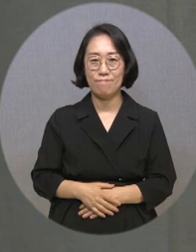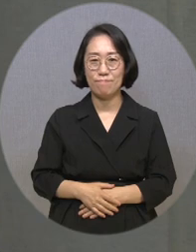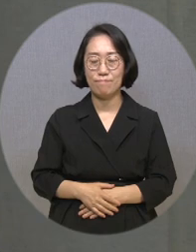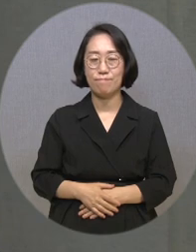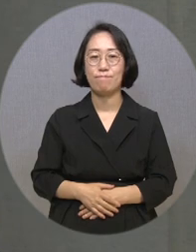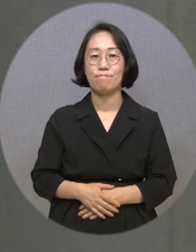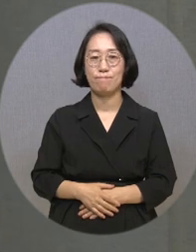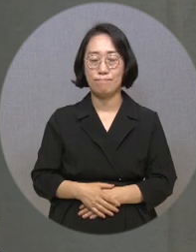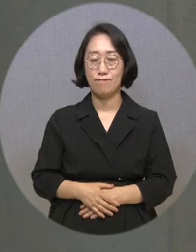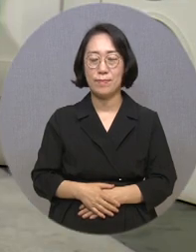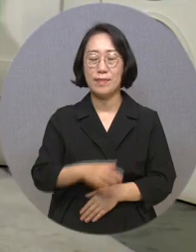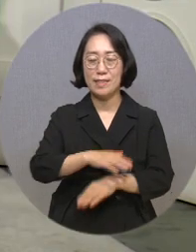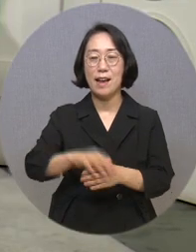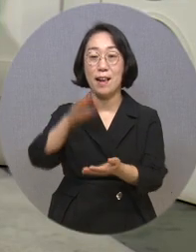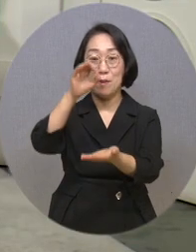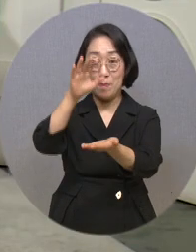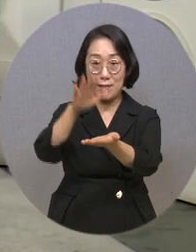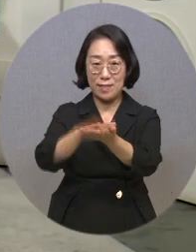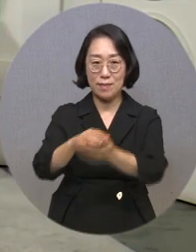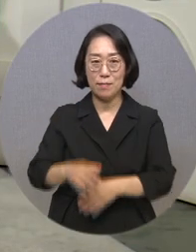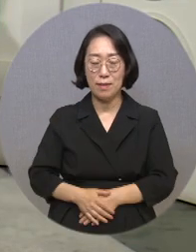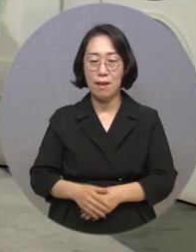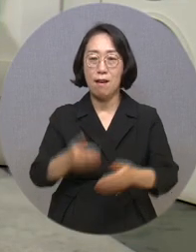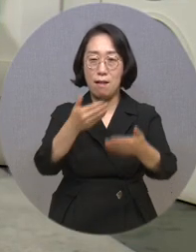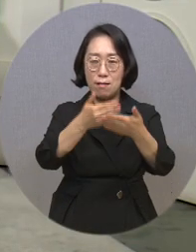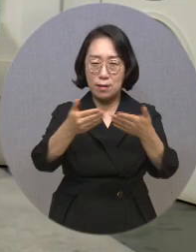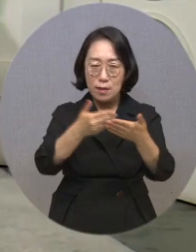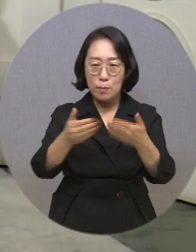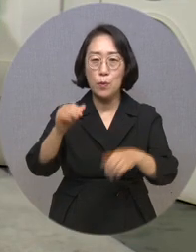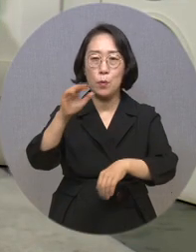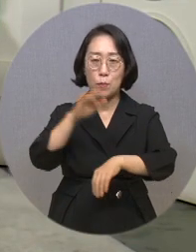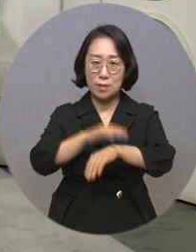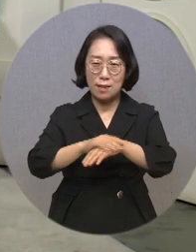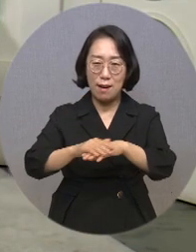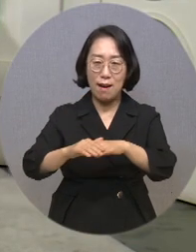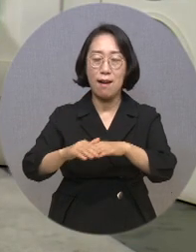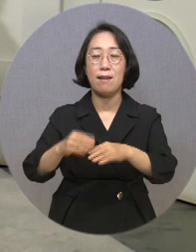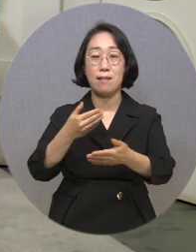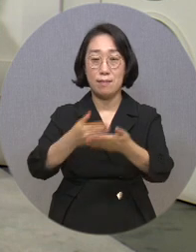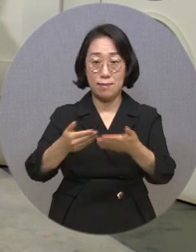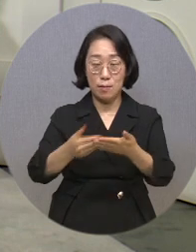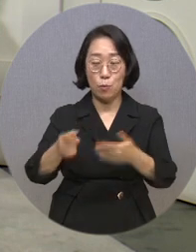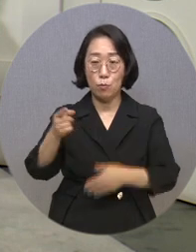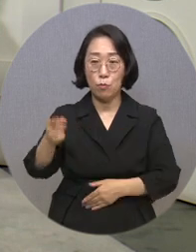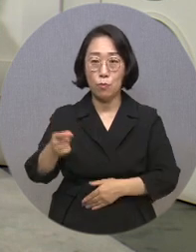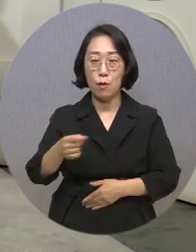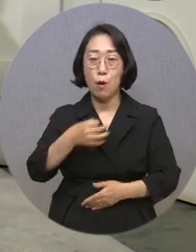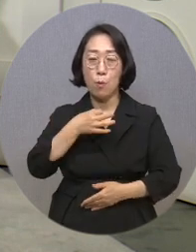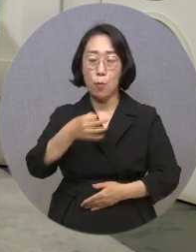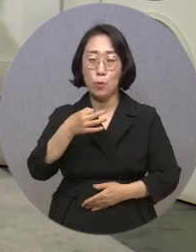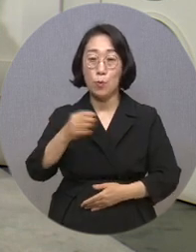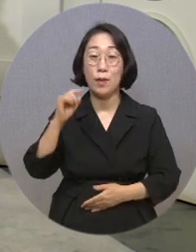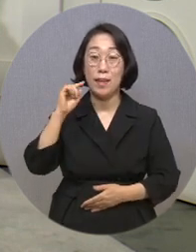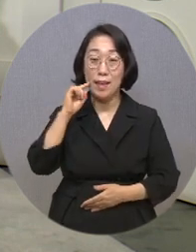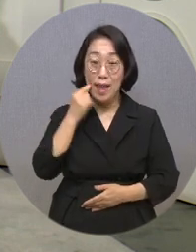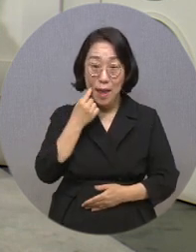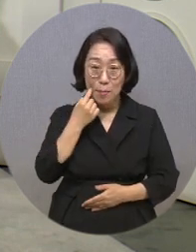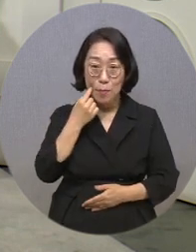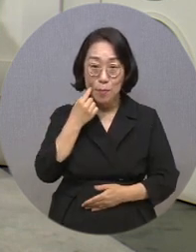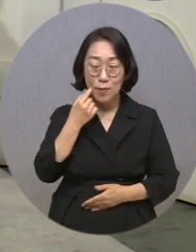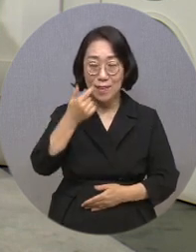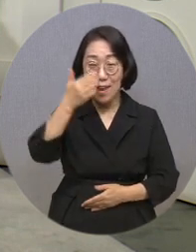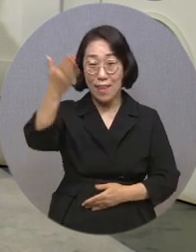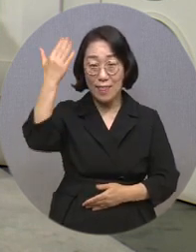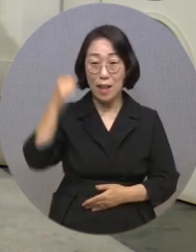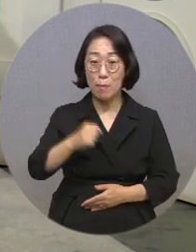예, 잘 봤습니다. 그림도 잘 그리시고 시낭송도 낭낭한 그 옛 아나운서